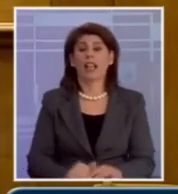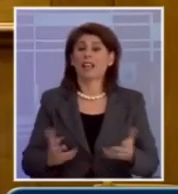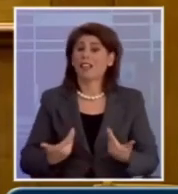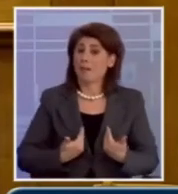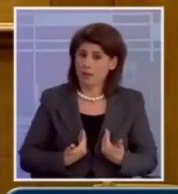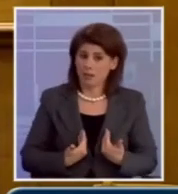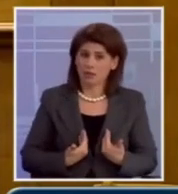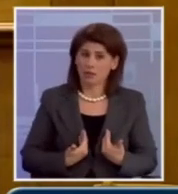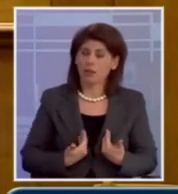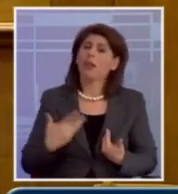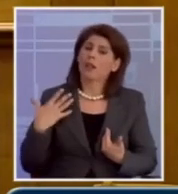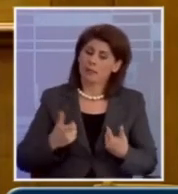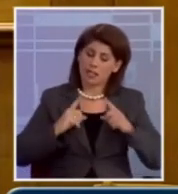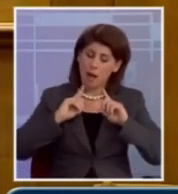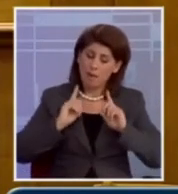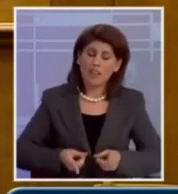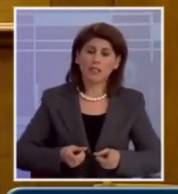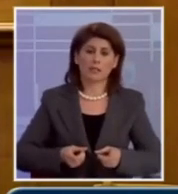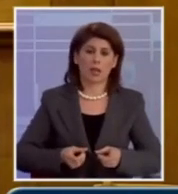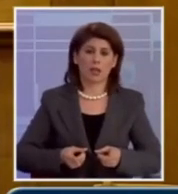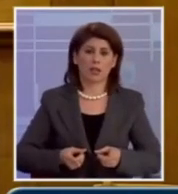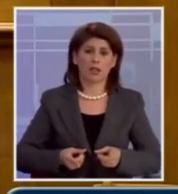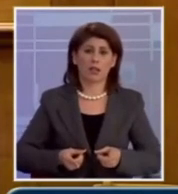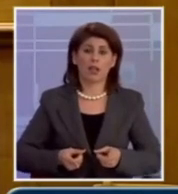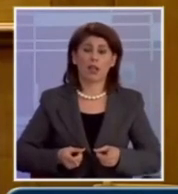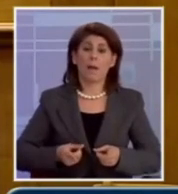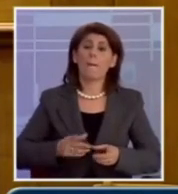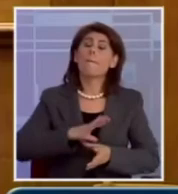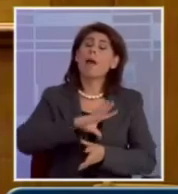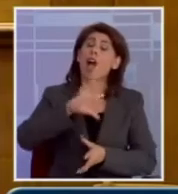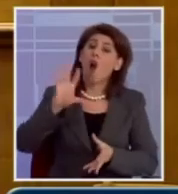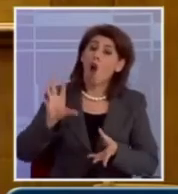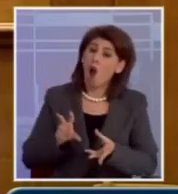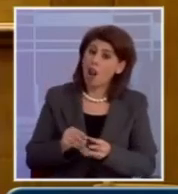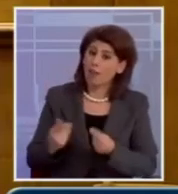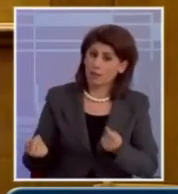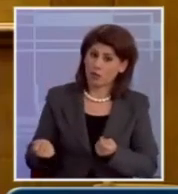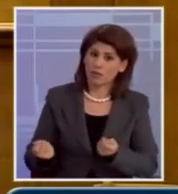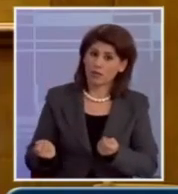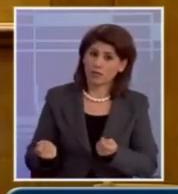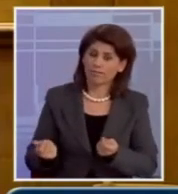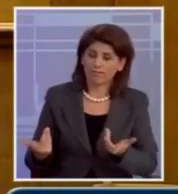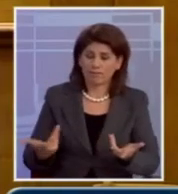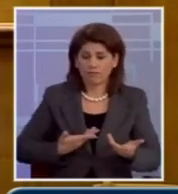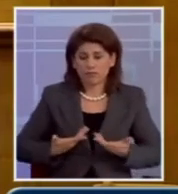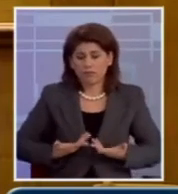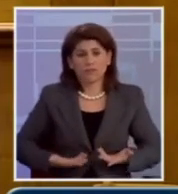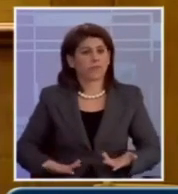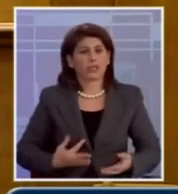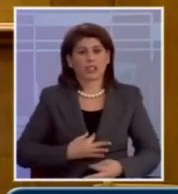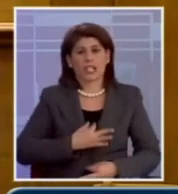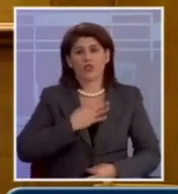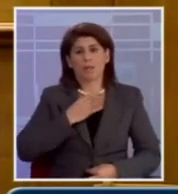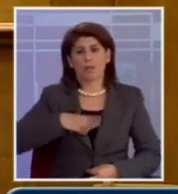εμείς είμαστε αποφασισμένοι, με όλα αυτά τα φαινόμενα που πληγώνουν την αξιοπρέπεια του λαού